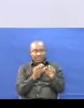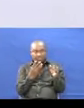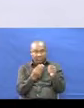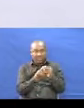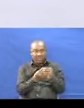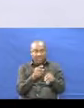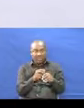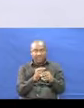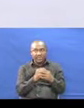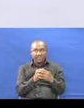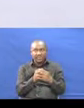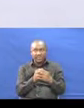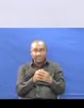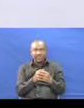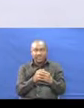hizi